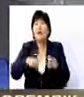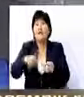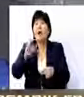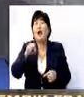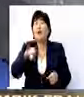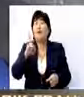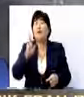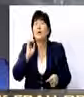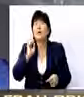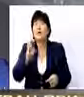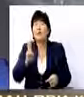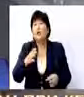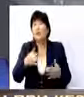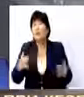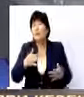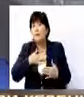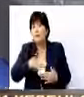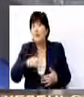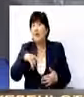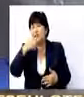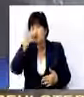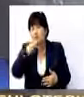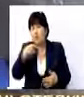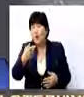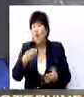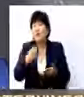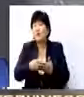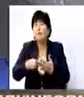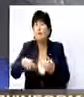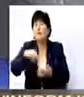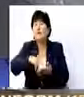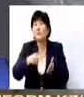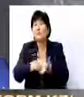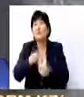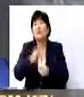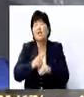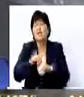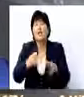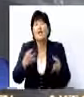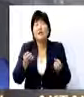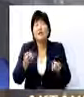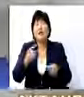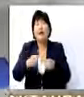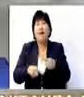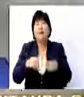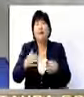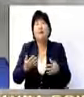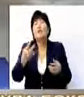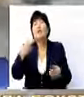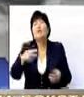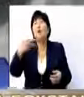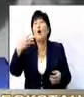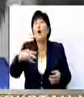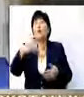атамекен, соларға көп-көп ризашылығымды білдірім келеді. Солар бізге бизнес планды жасауға және әрі қарай